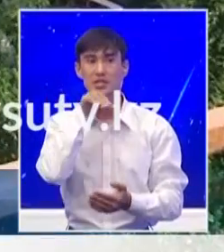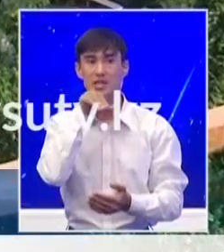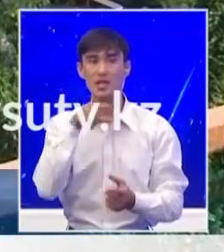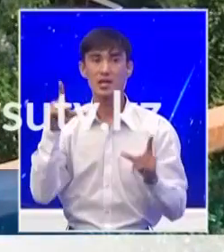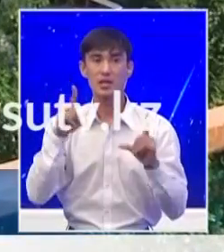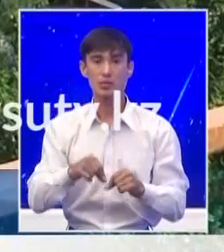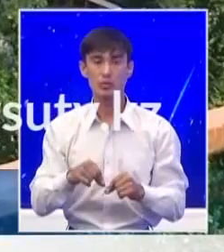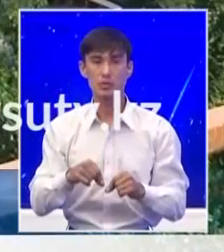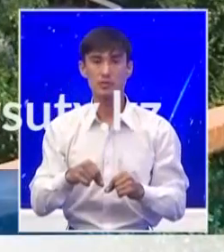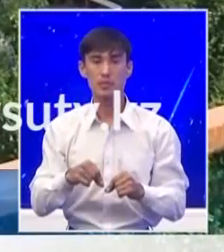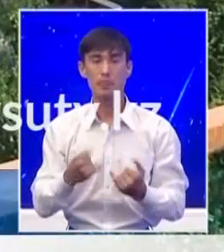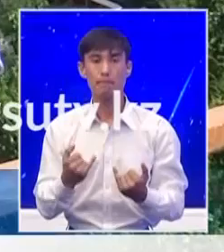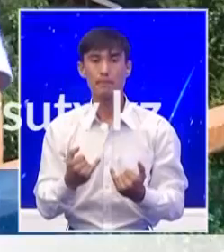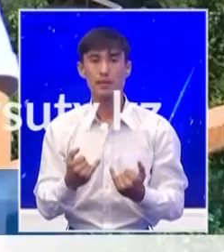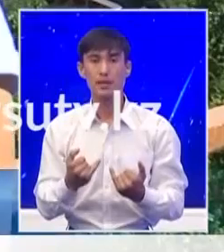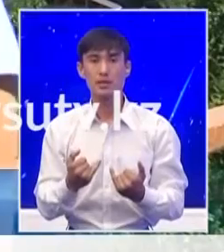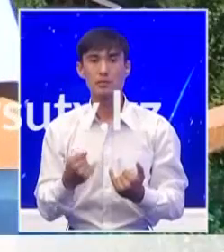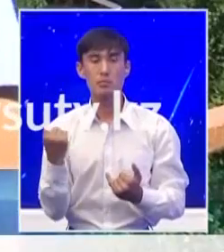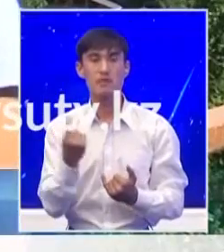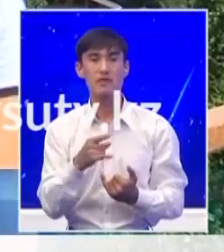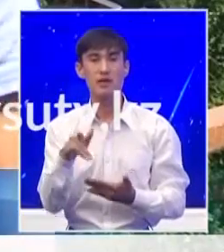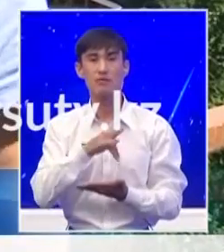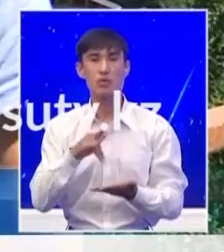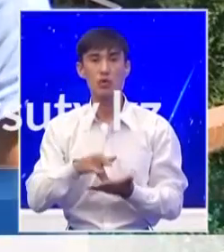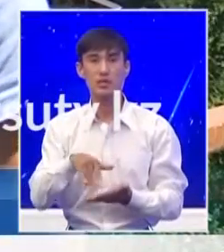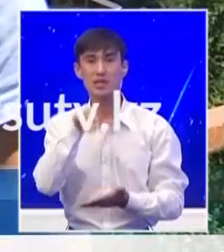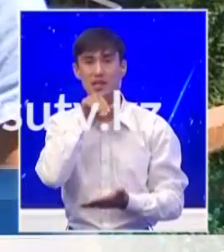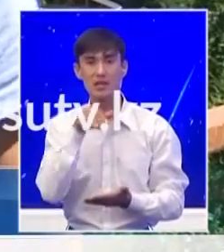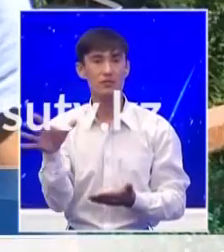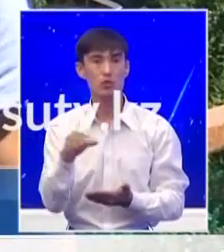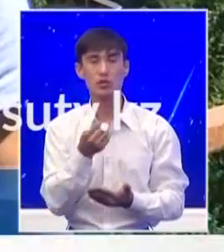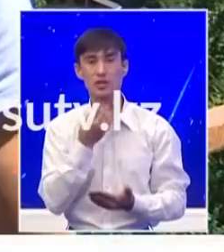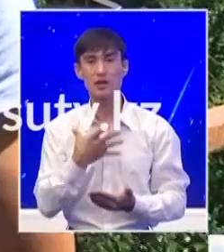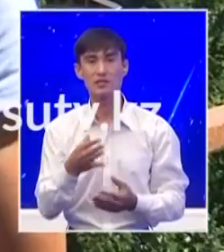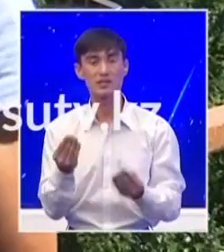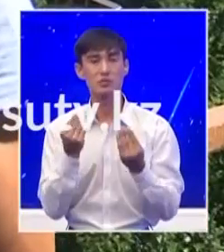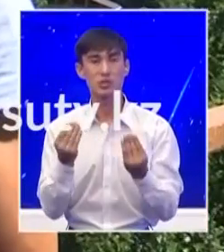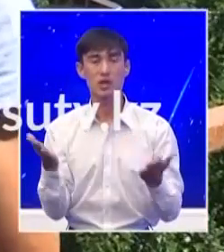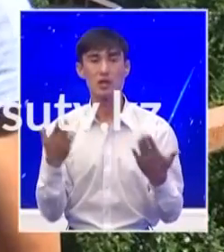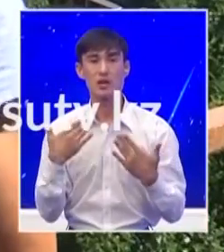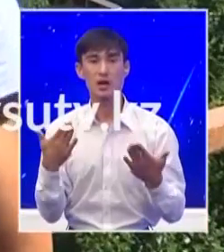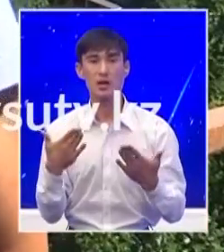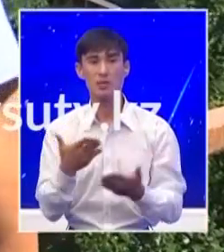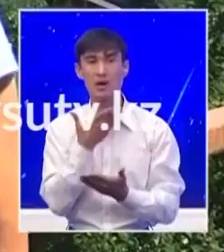Мы приехали с восточного Казахстана, впервые в городе Текели. Все очень нравится, замечательно отдыхаем.